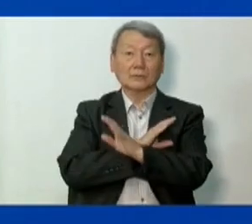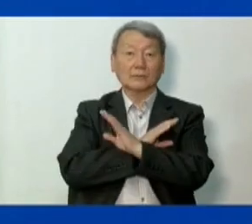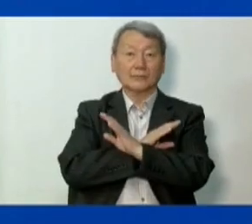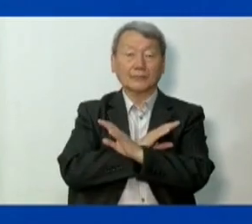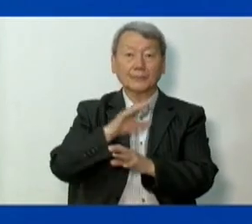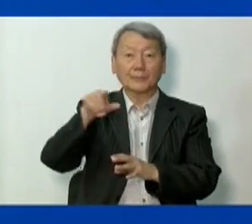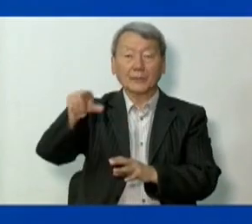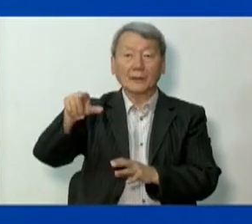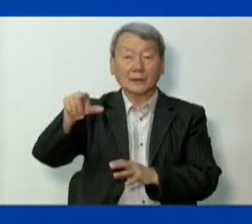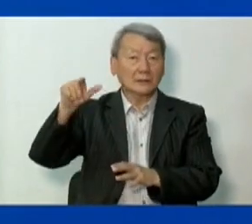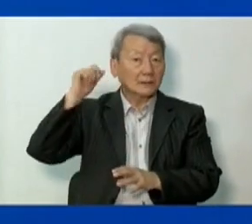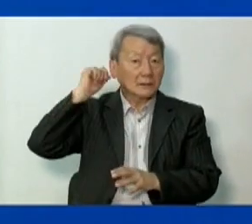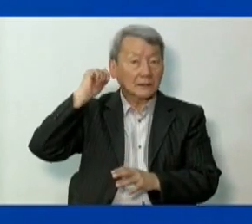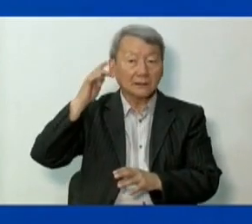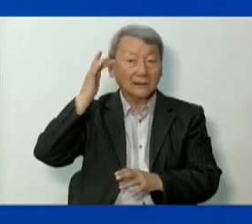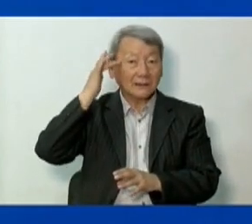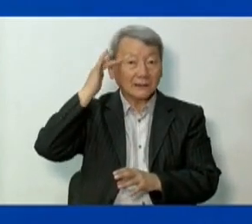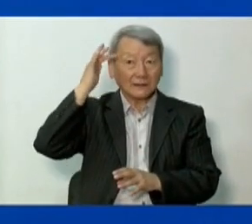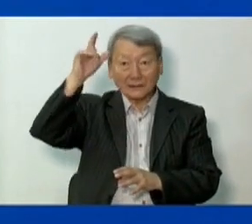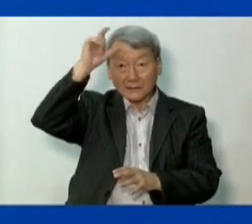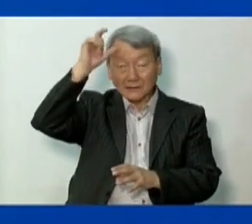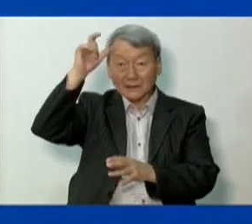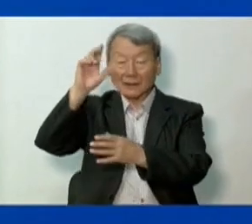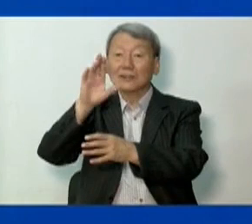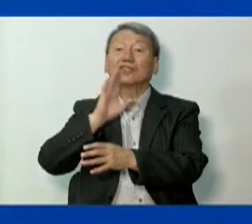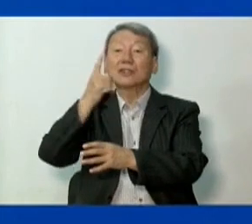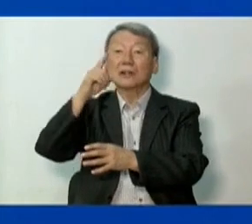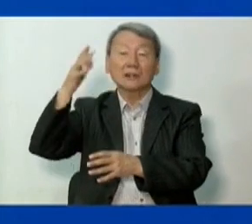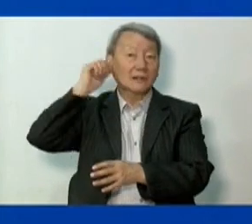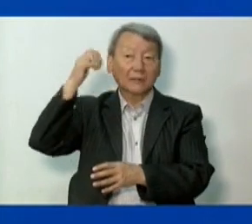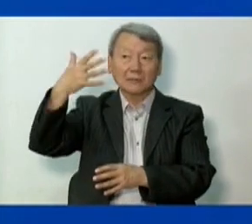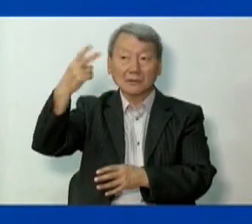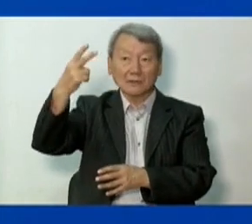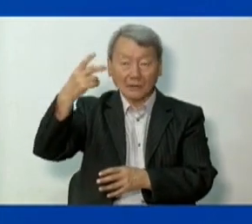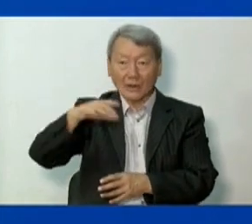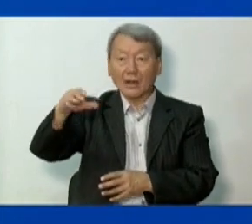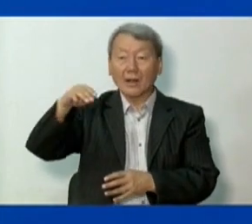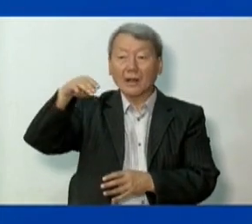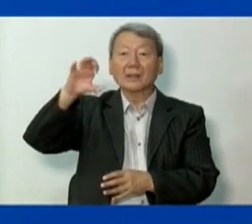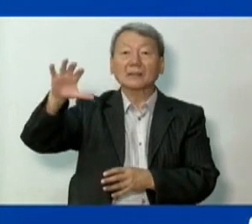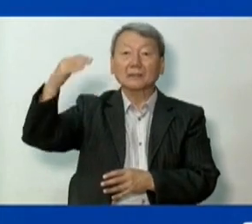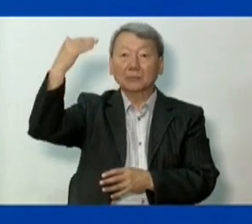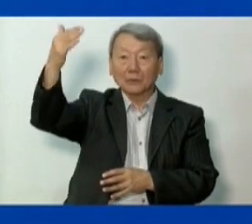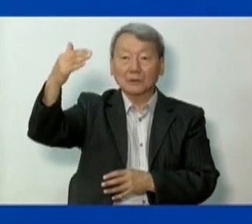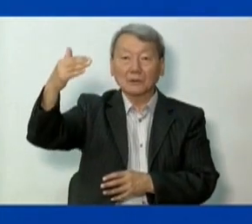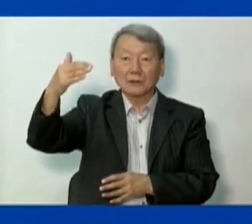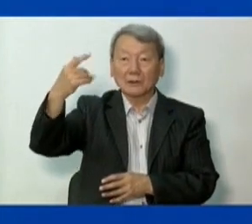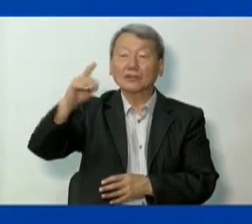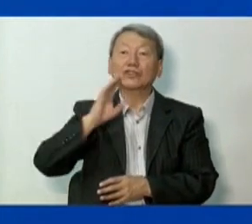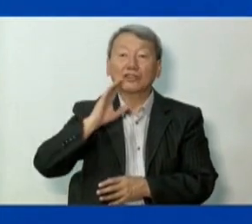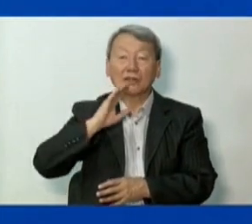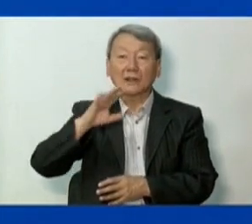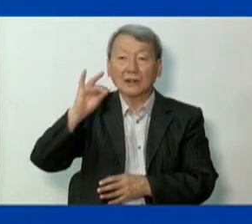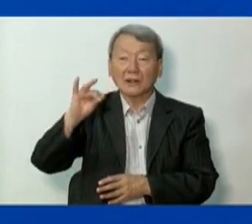Бул кыргыз түрк ооруканасында бир аял, 52 жылкы Талас аймактык ооруканада бир